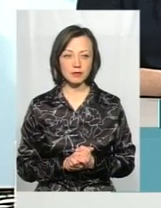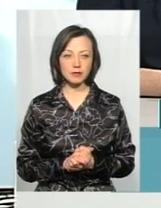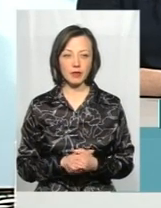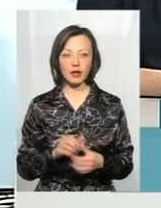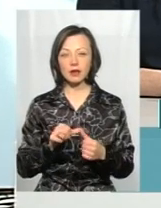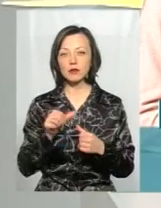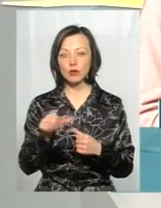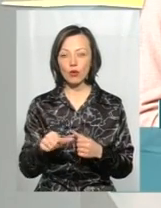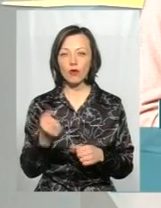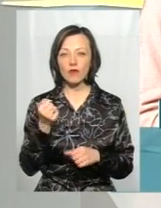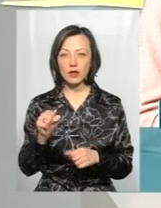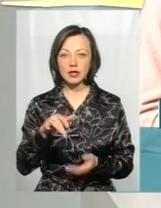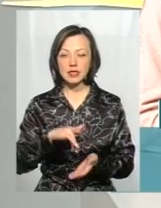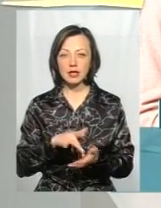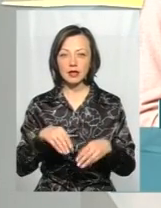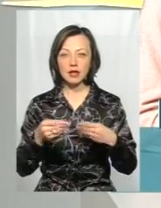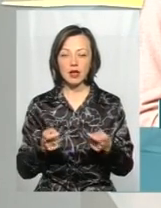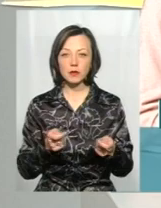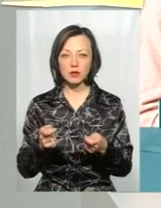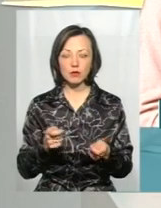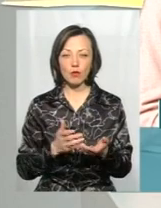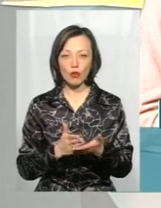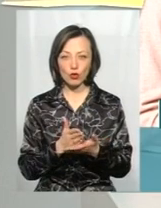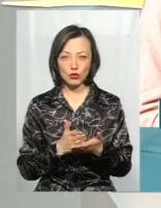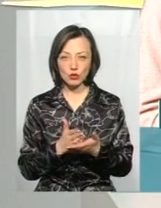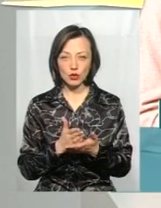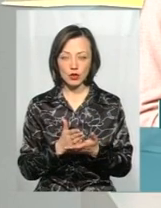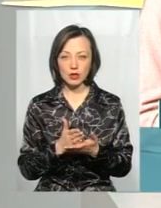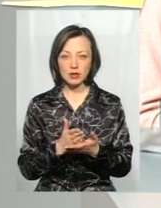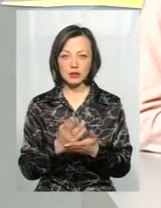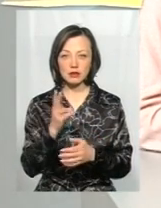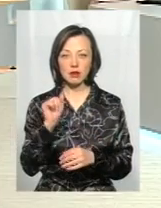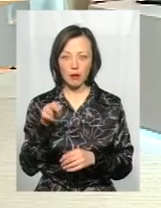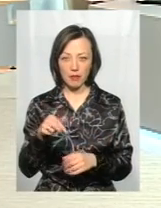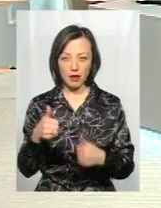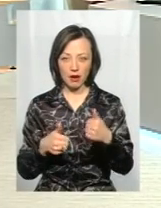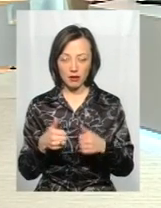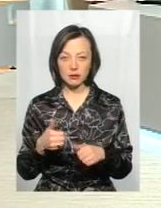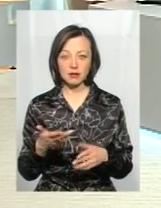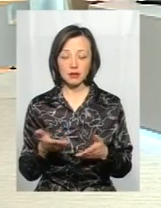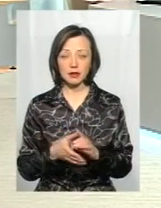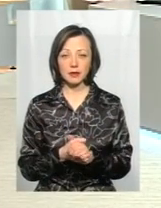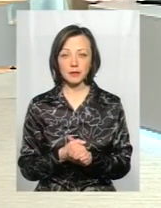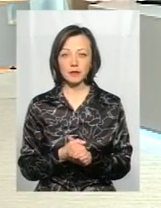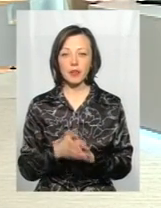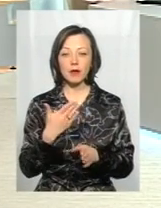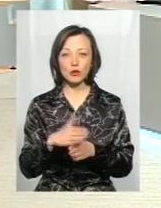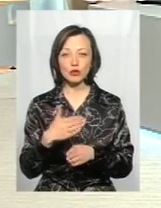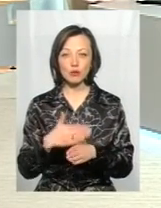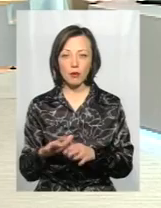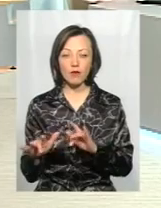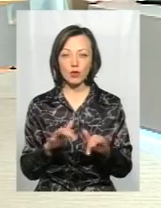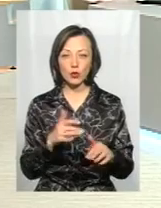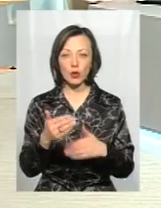Крім того, вони виграли Центр надання адміністративних послуг, грант на його створення. Тобто поступово